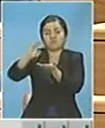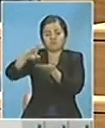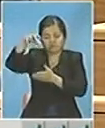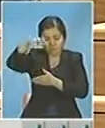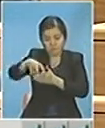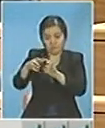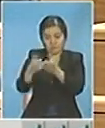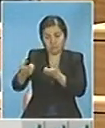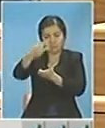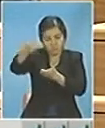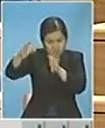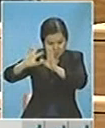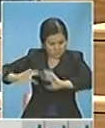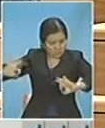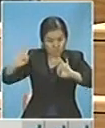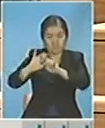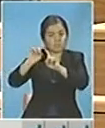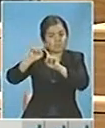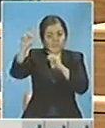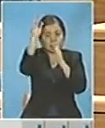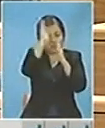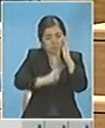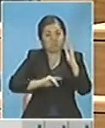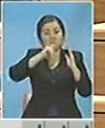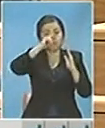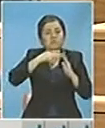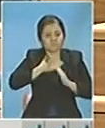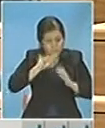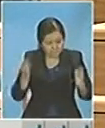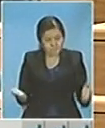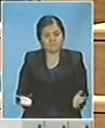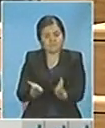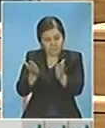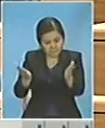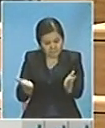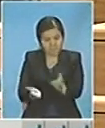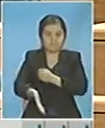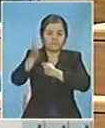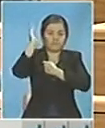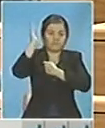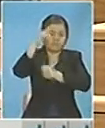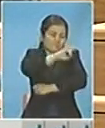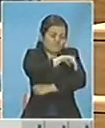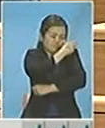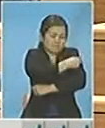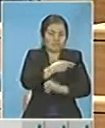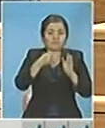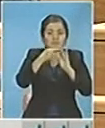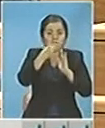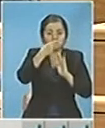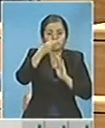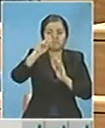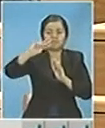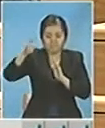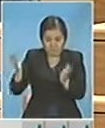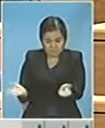คัญอย่างยิ่งต่อประเทศชาติเราผมเนี่ยสนับสนุนการอภิปรายของในแพทย์เหวงโตจิราการนะครับ